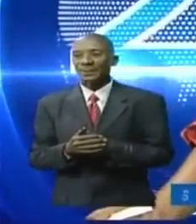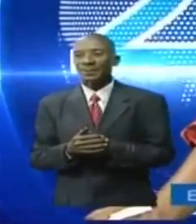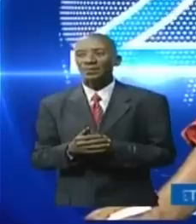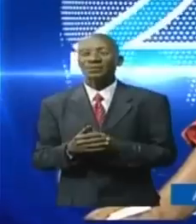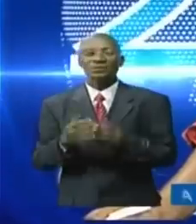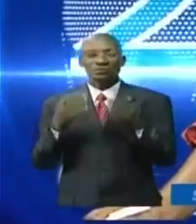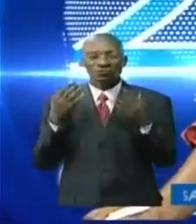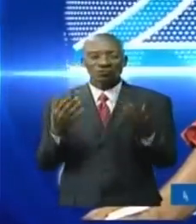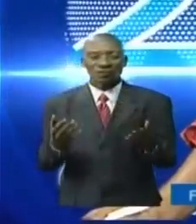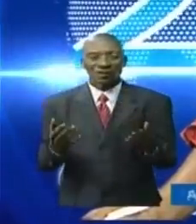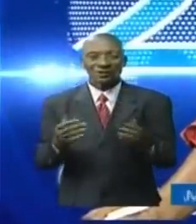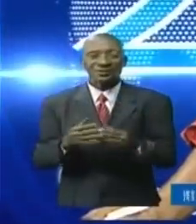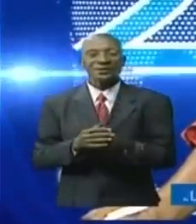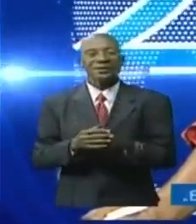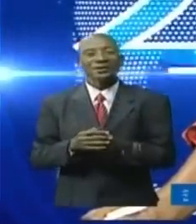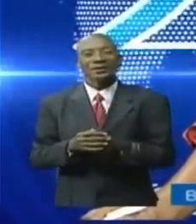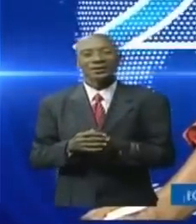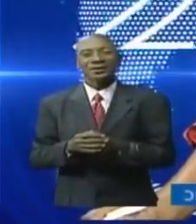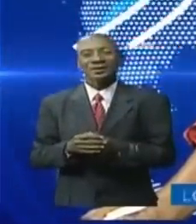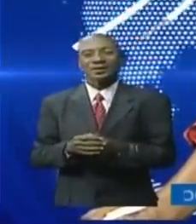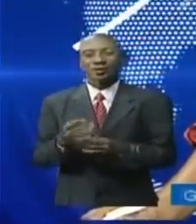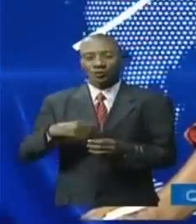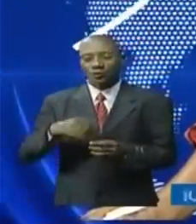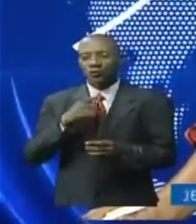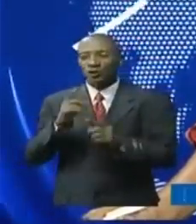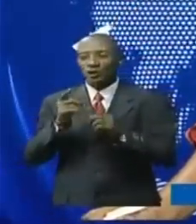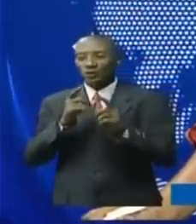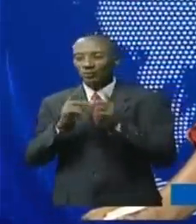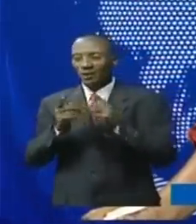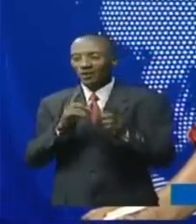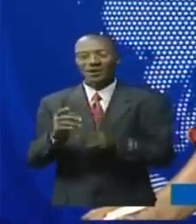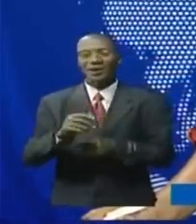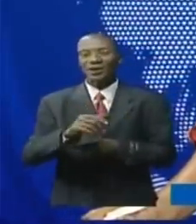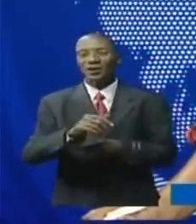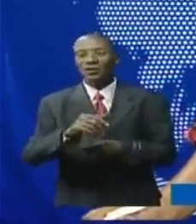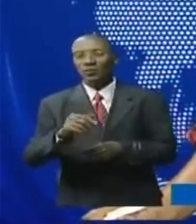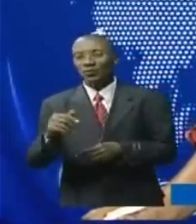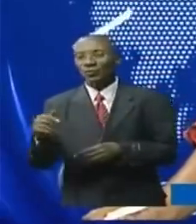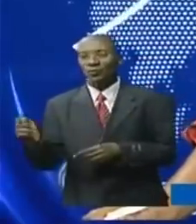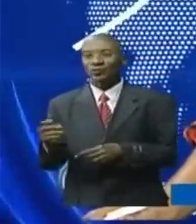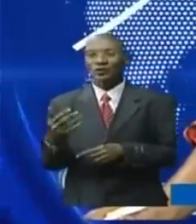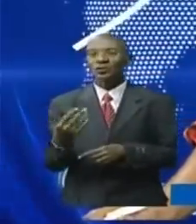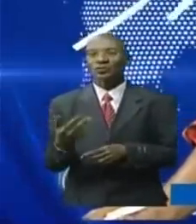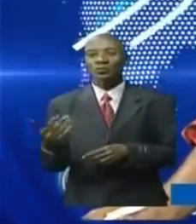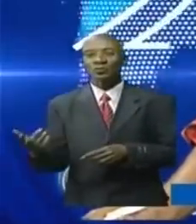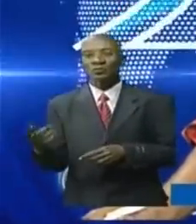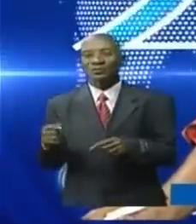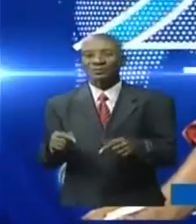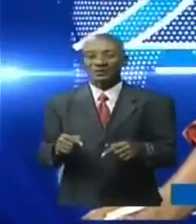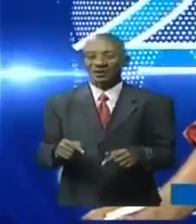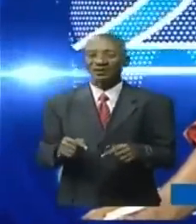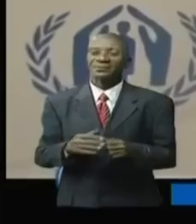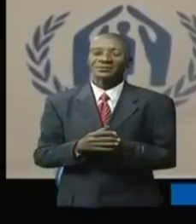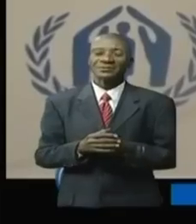aujourd'hui. À cette occasion, justement, il était aussi temps de faire un arrêt pour l'état des lieux.